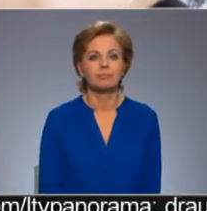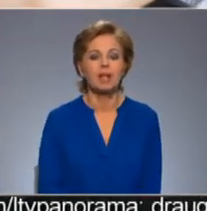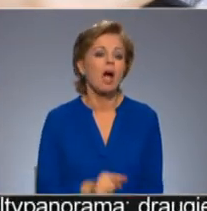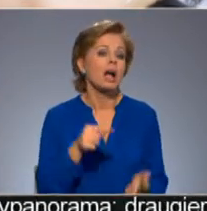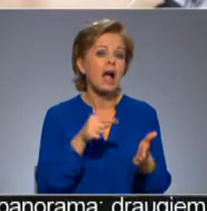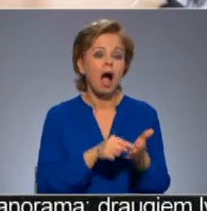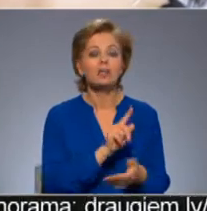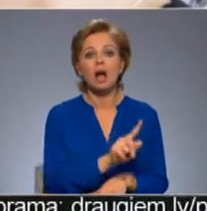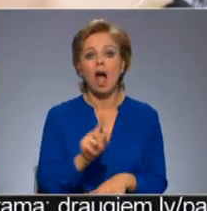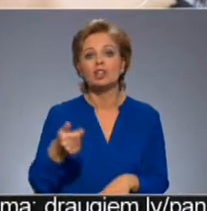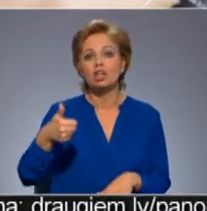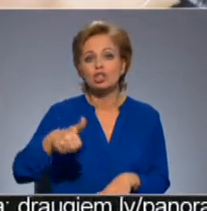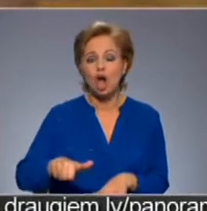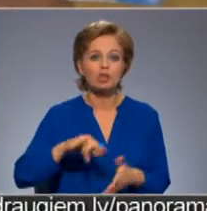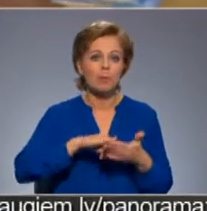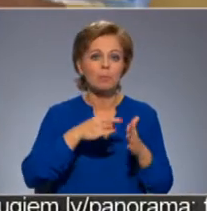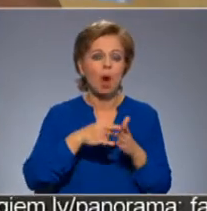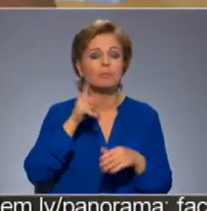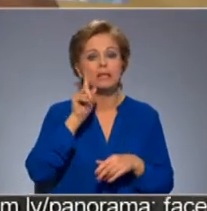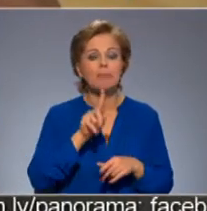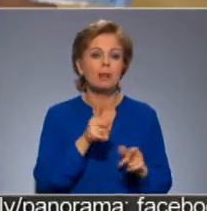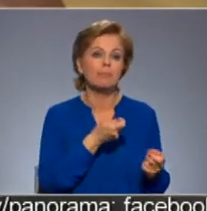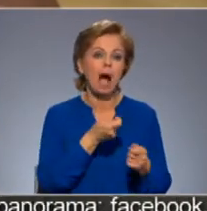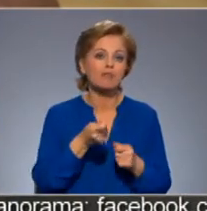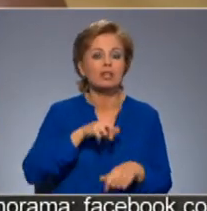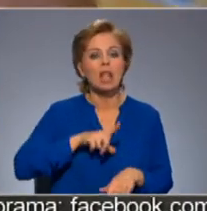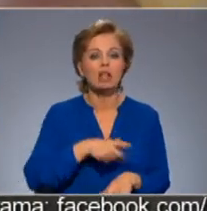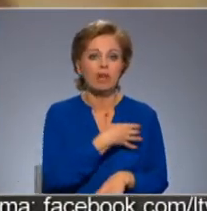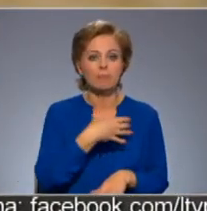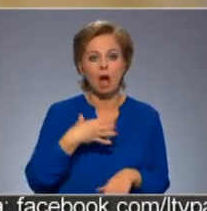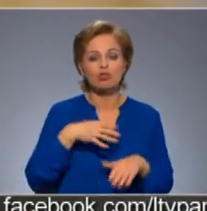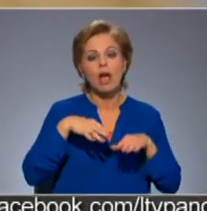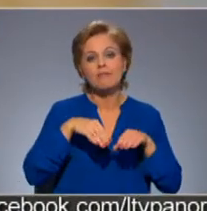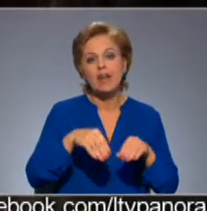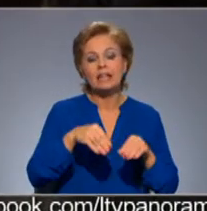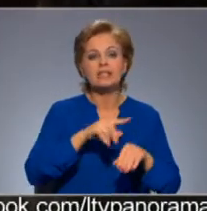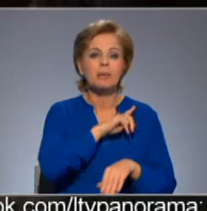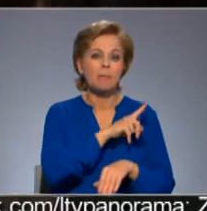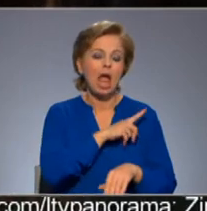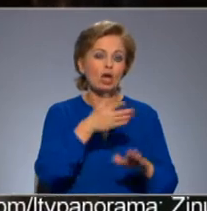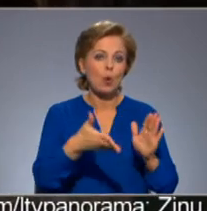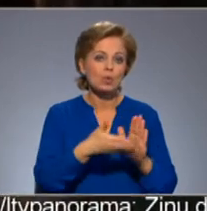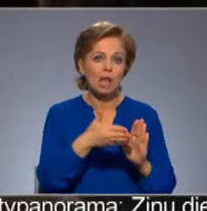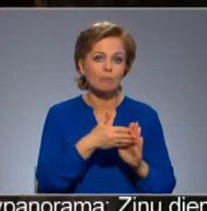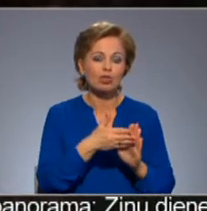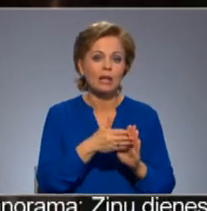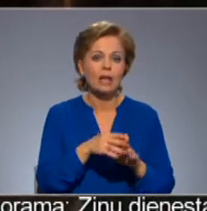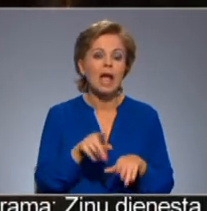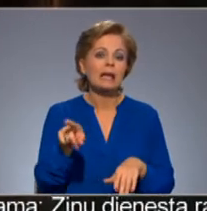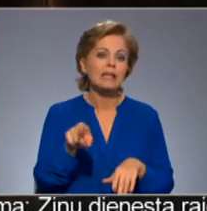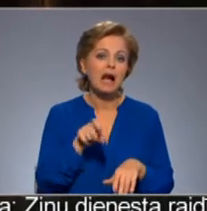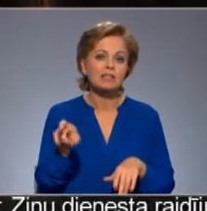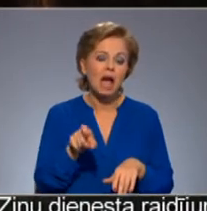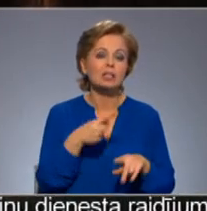Kāda ir katras no 16 projektā lietpratīga pārvaldība un Latvijas pašvaldība veiktspējas uzlabošana, iesaistīto pašvaldību plusi un